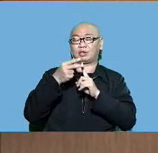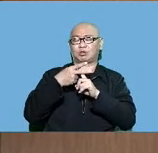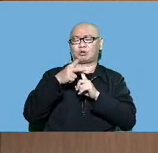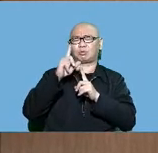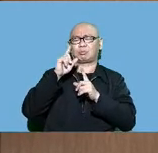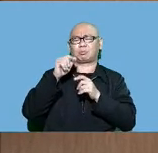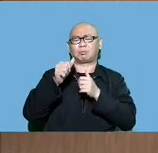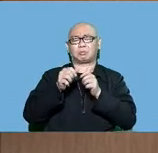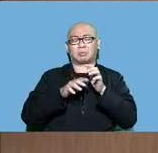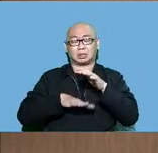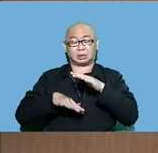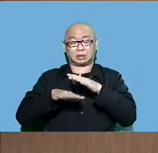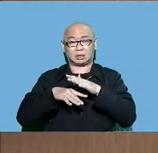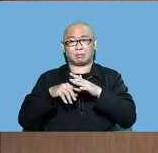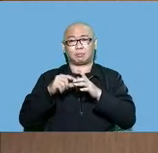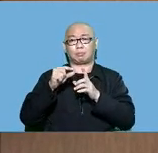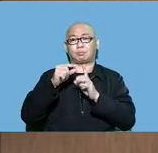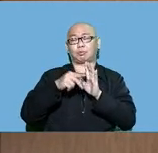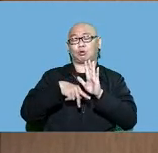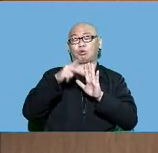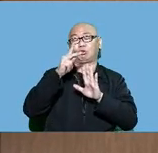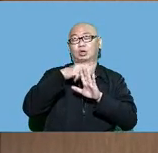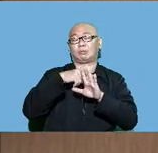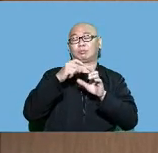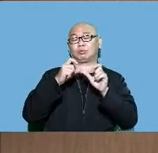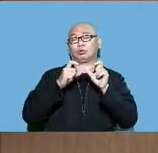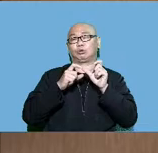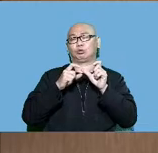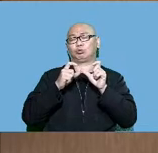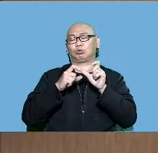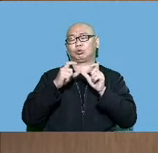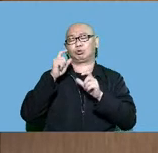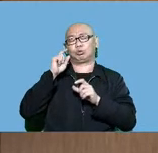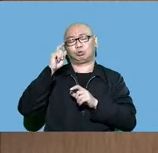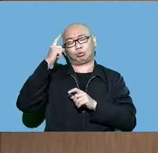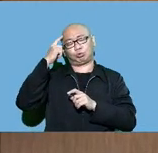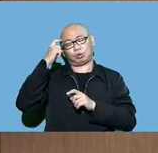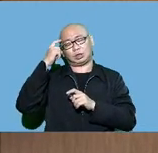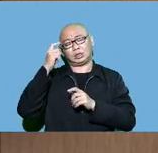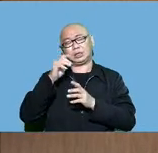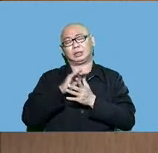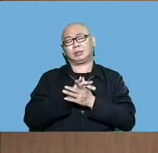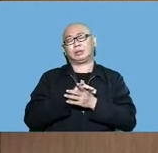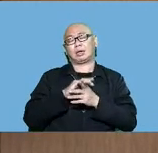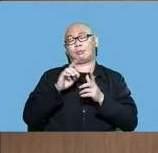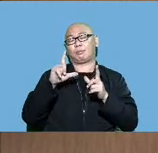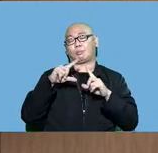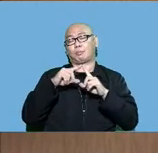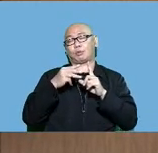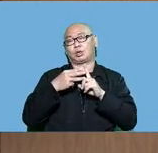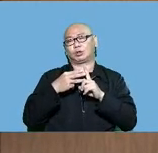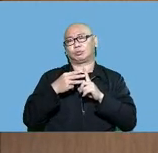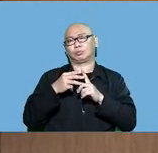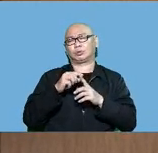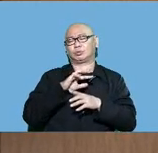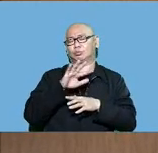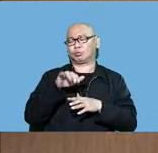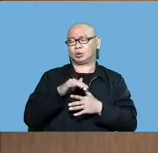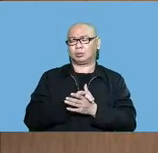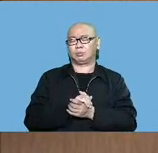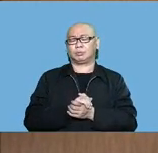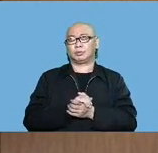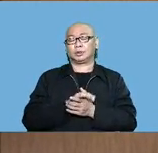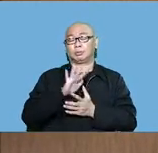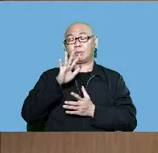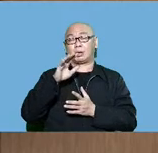berbasis program studi, laboratorium, dan rumpun keilmuan. Saya yakin, 5